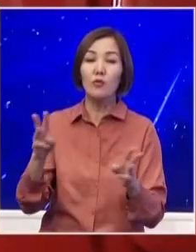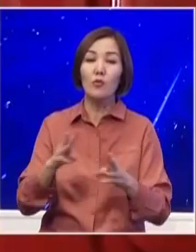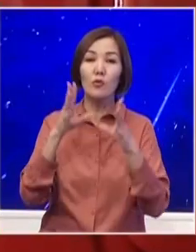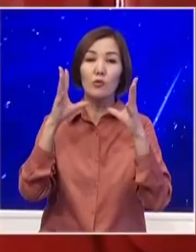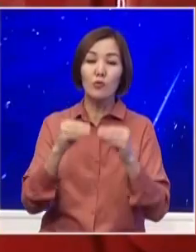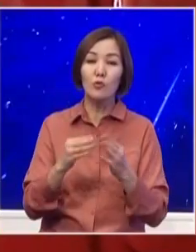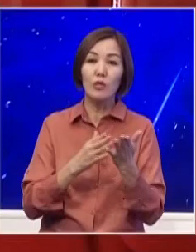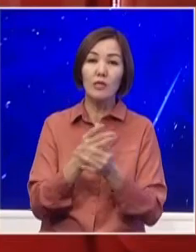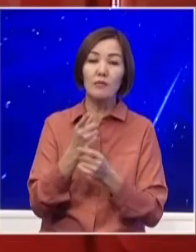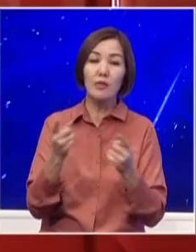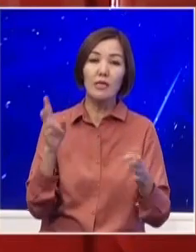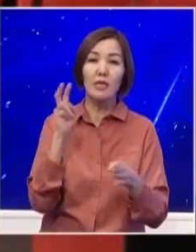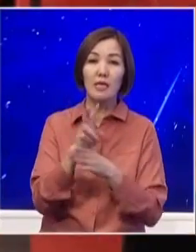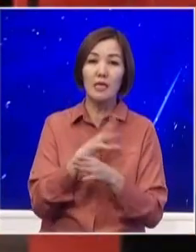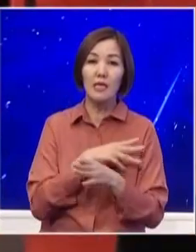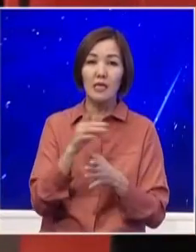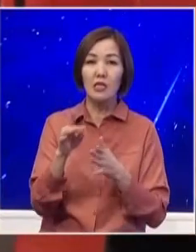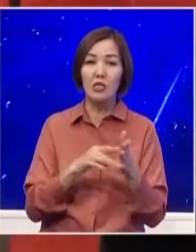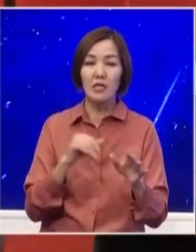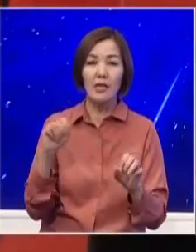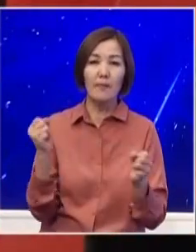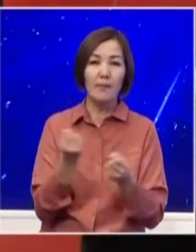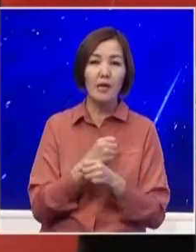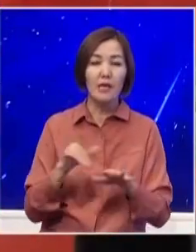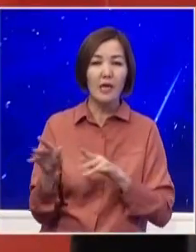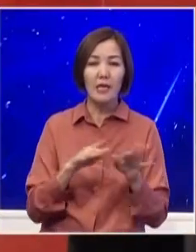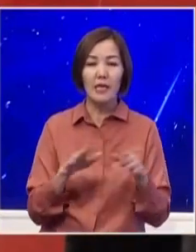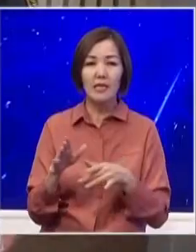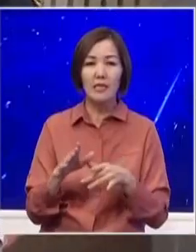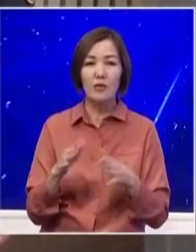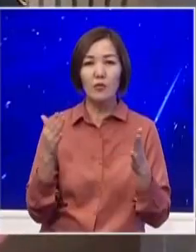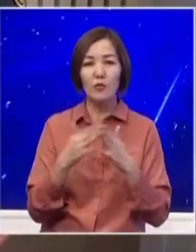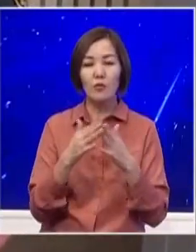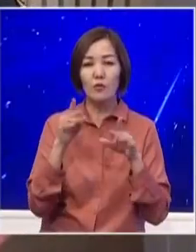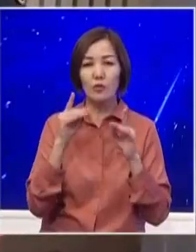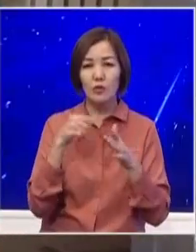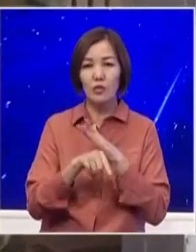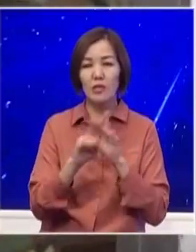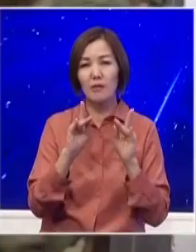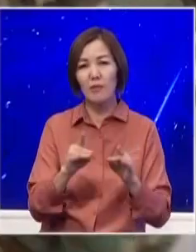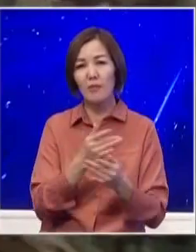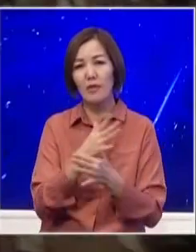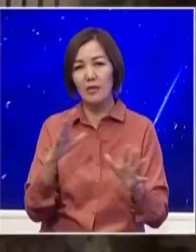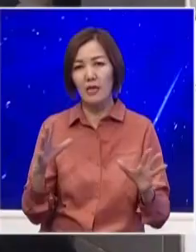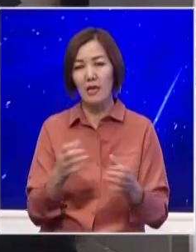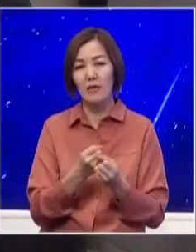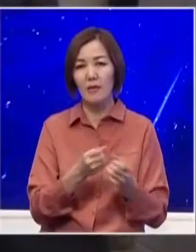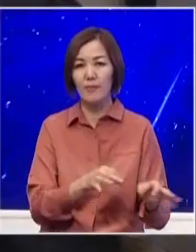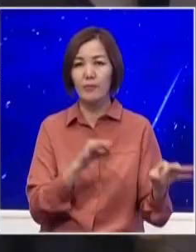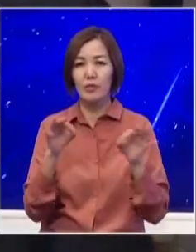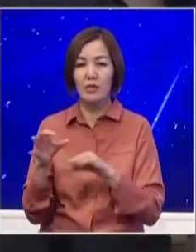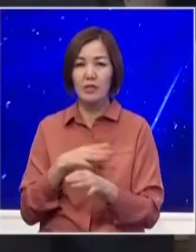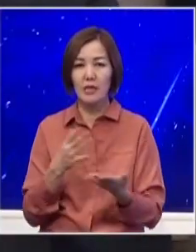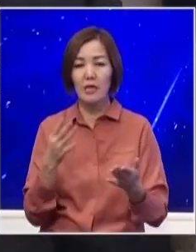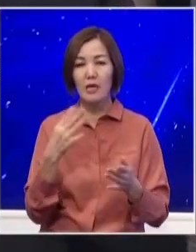бөлімінің қызметкерлері келген. Олардың жылдам әрекеттерінің арқасында үйдегі біраз дүниемілік аман қалған. Бастысы зардап шеккендер жоқ. Жалпы бұл